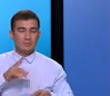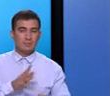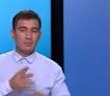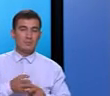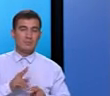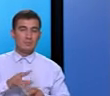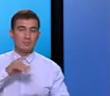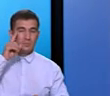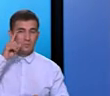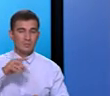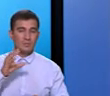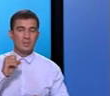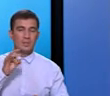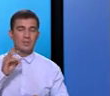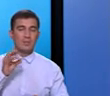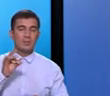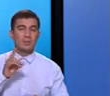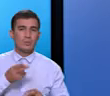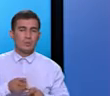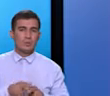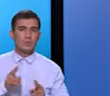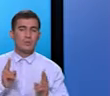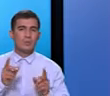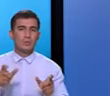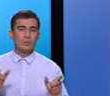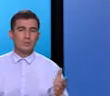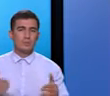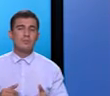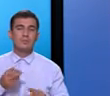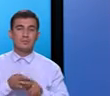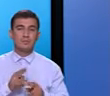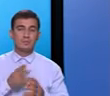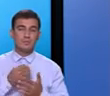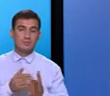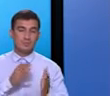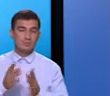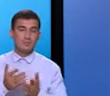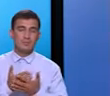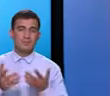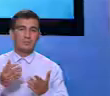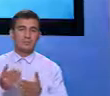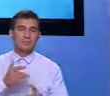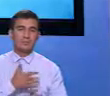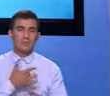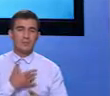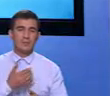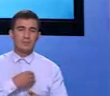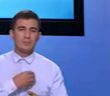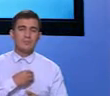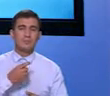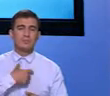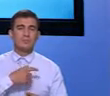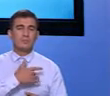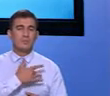bilib olishimiz kerak. Sarkorlar kimlar edi? Ya'ni dastlab o'sha ehtiyojni qondirish